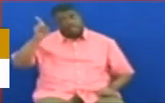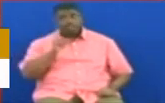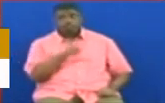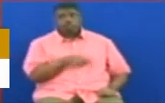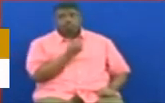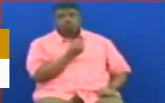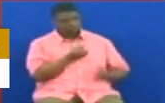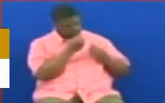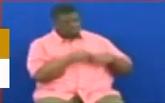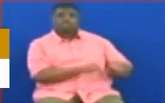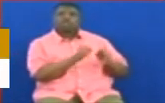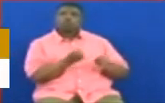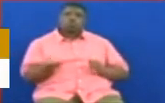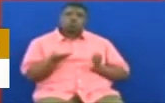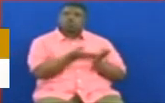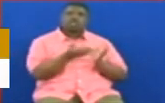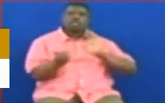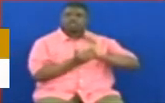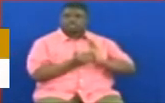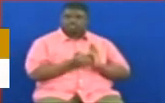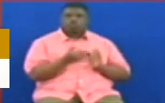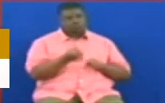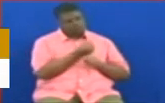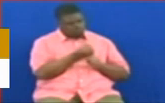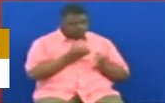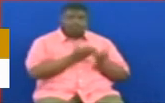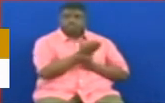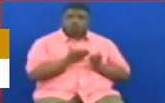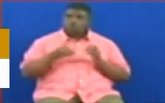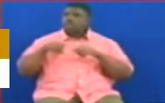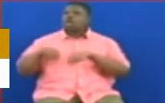mmoja wa kuyatekeleza kwa kuleta hii sheria na kufanyiwa mapitio leo.